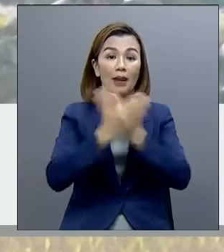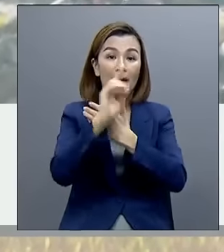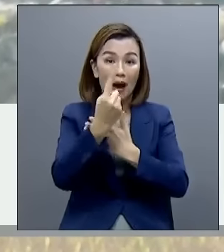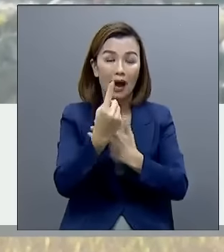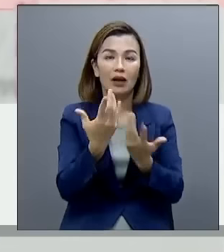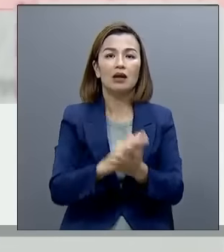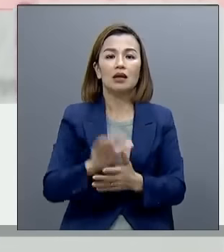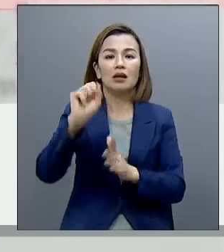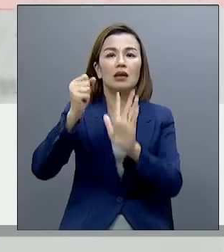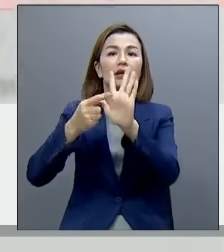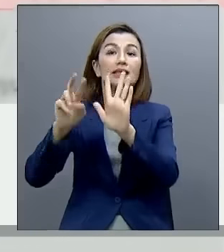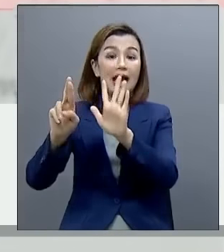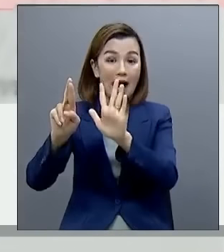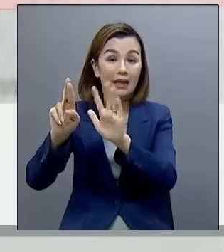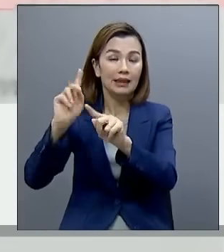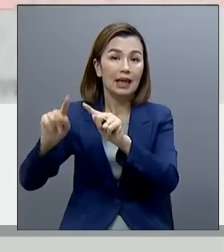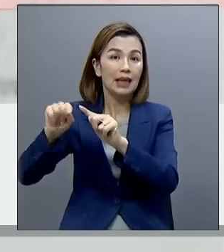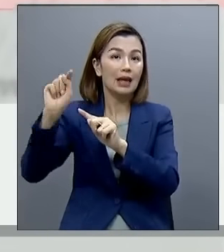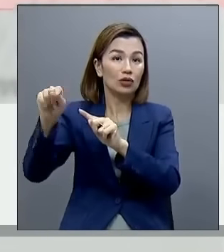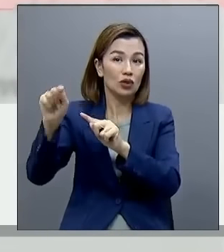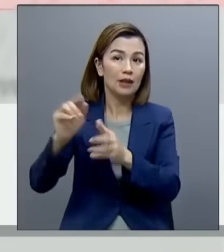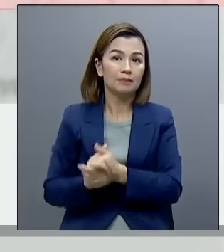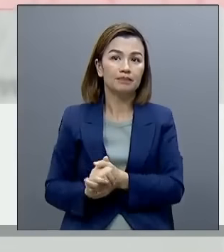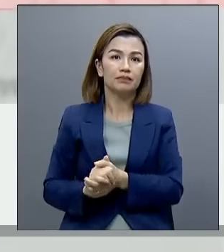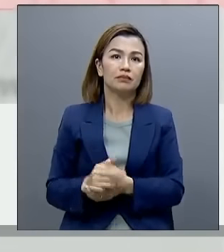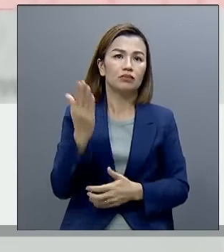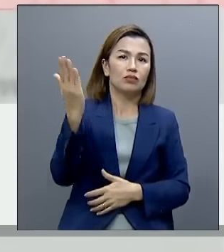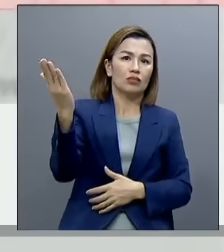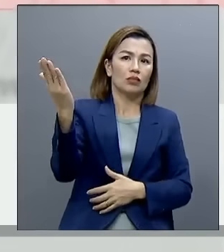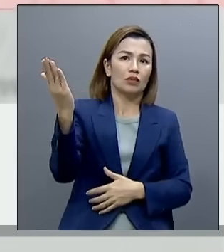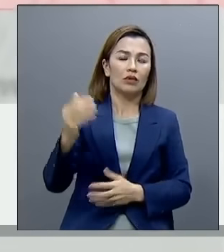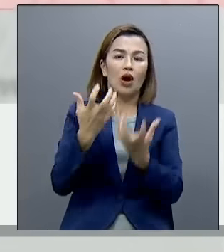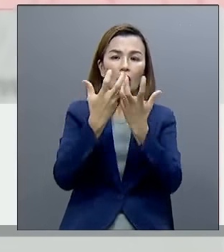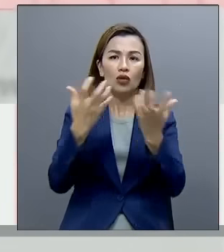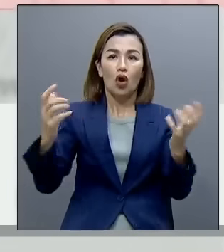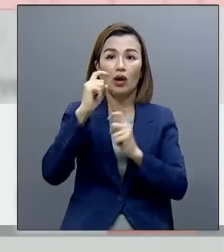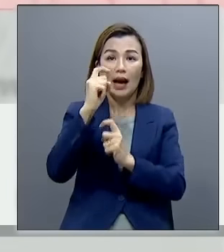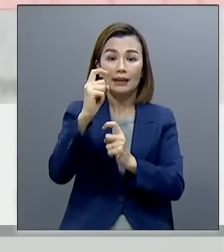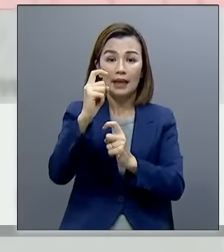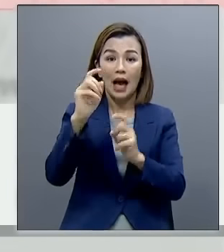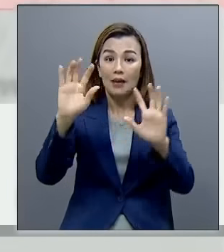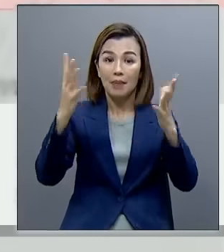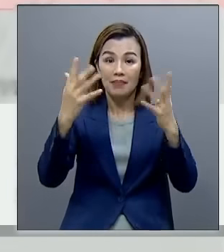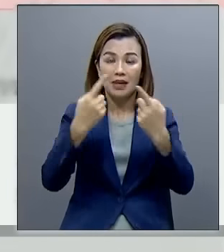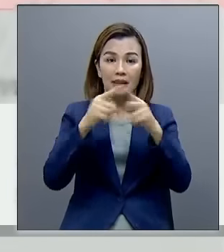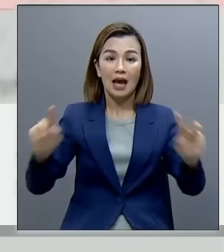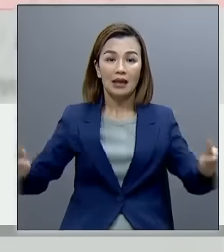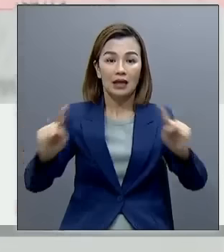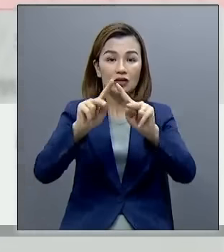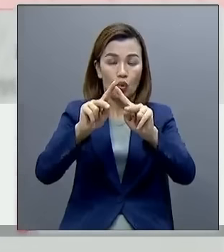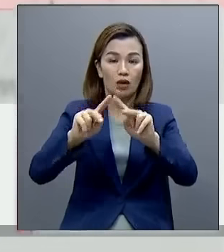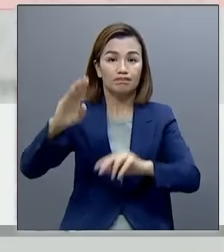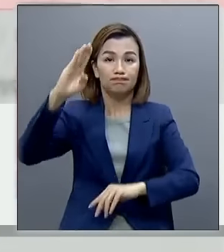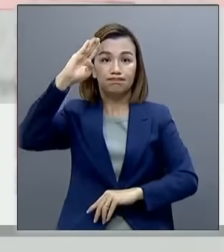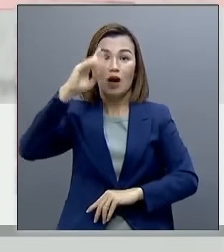ใช้ทำพลุดอกไม้ไฟเนี่ยสารนี้ไม่ถูกจัดให้อยู่ในรายชื่อวัตถุอันตรายนะคะแต่กลาโหมก็ออกมาระบุชัดเจนแล้